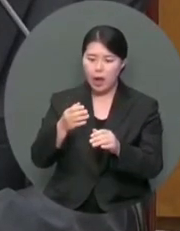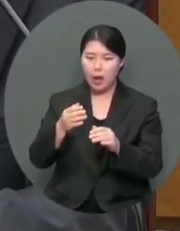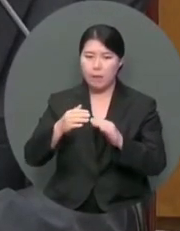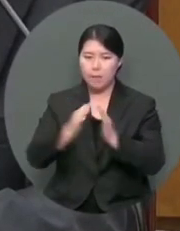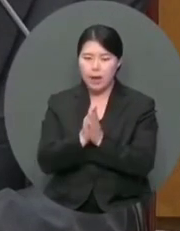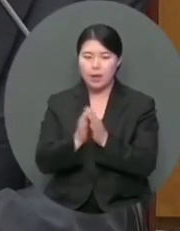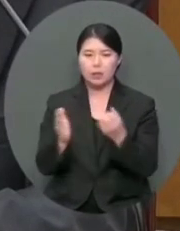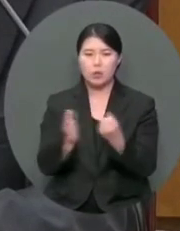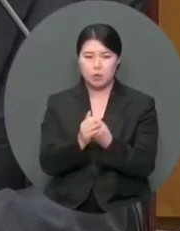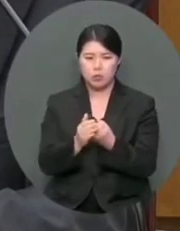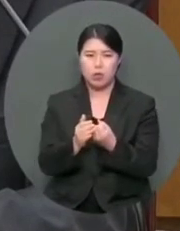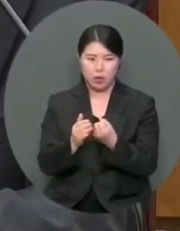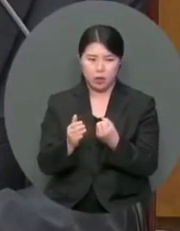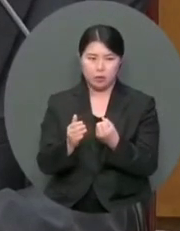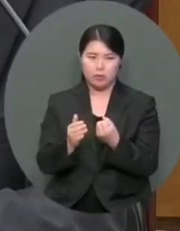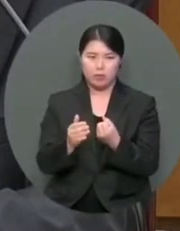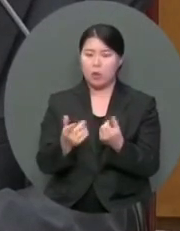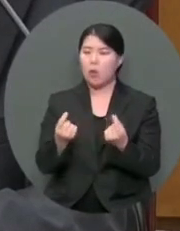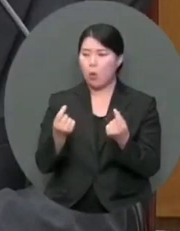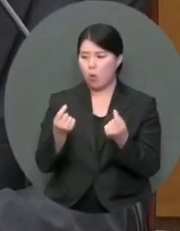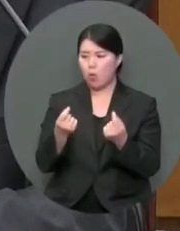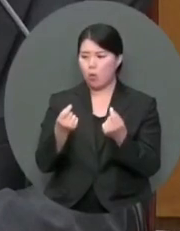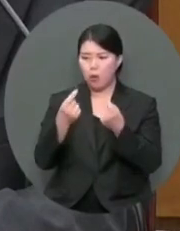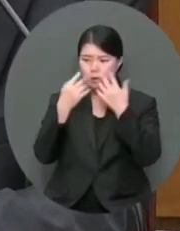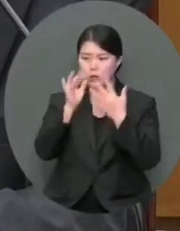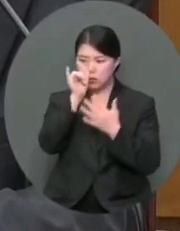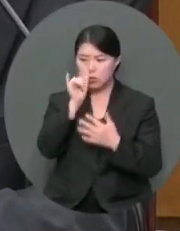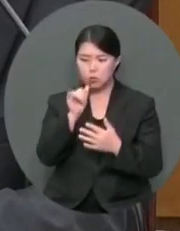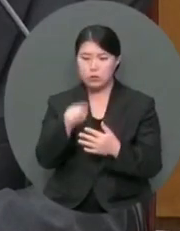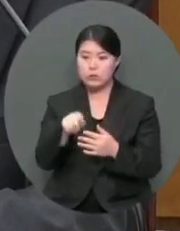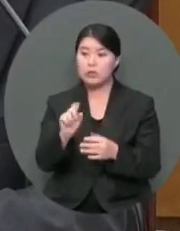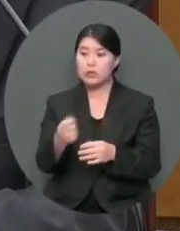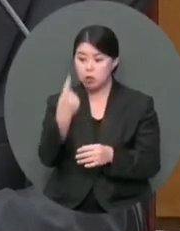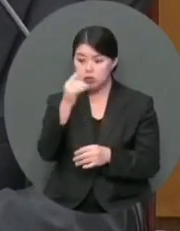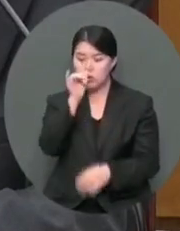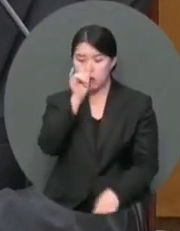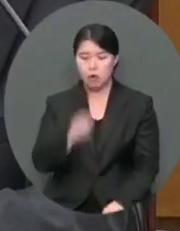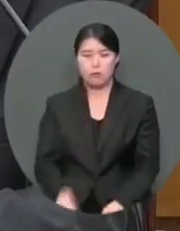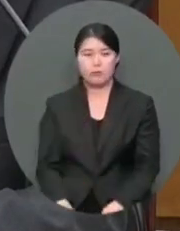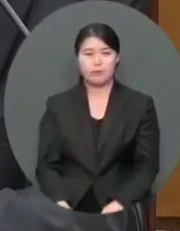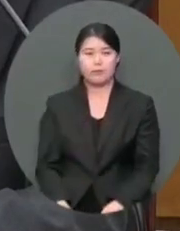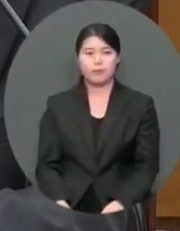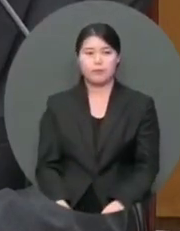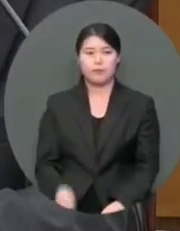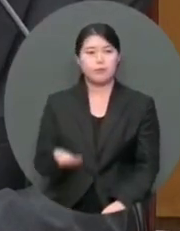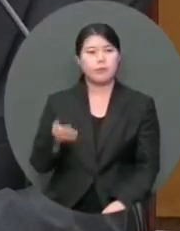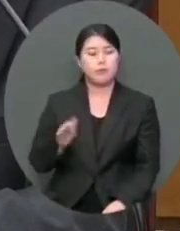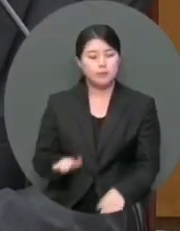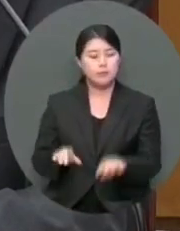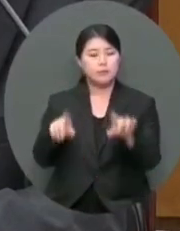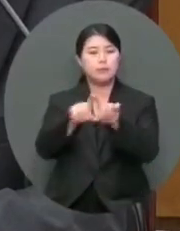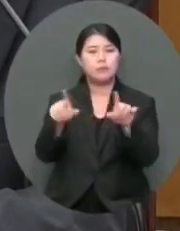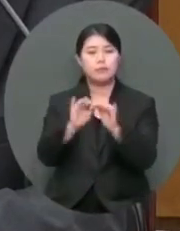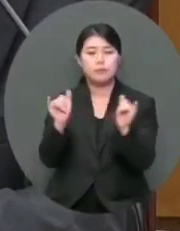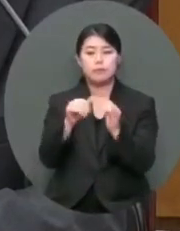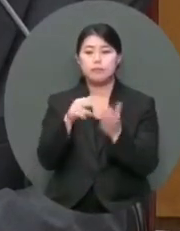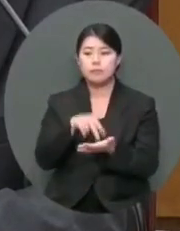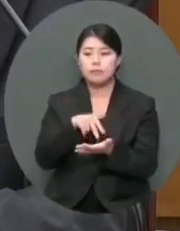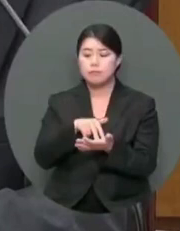것은 분명합니다. 그러니까 이제 뭐 물론 그런 요인이 없지는 않겠지만은 예. 일반 국민의 시선에서 볼